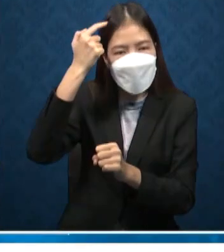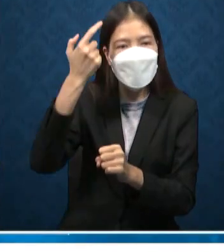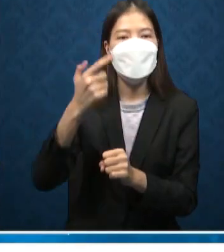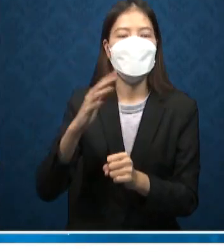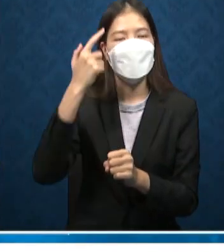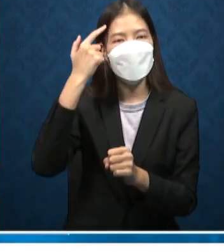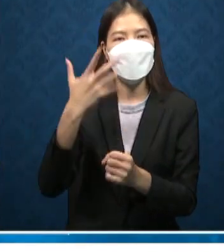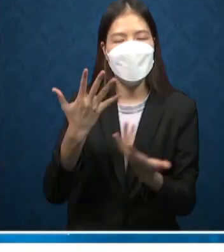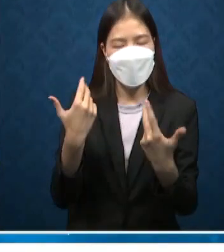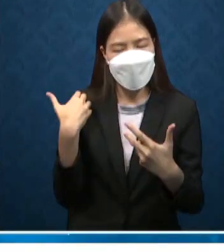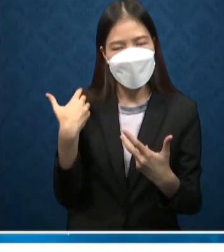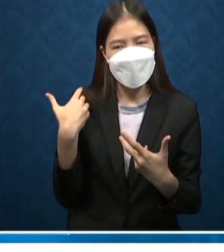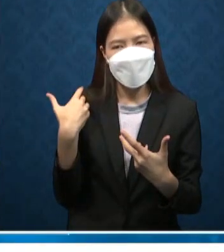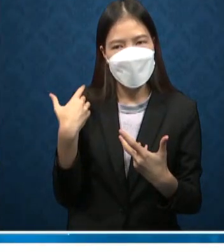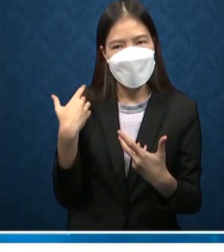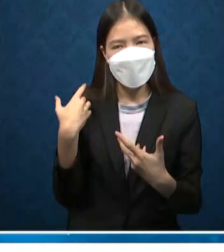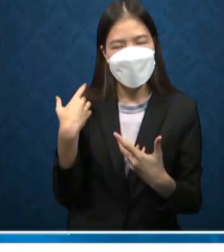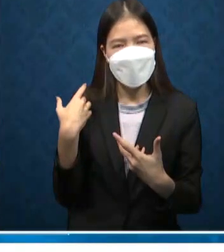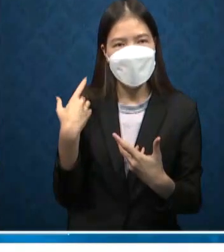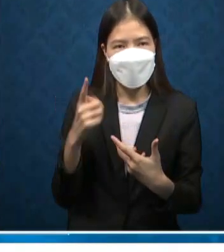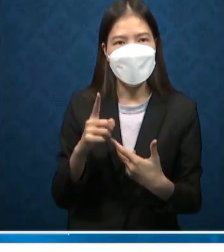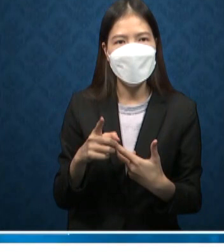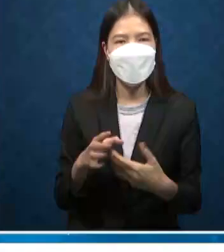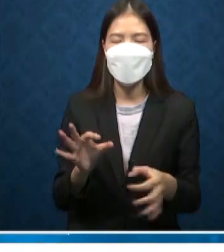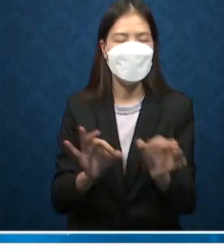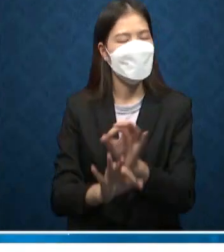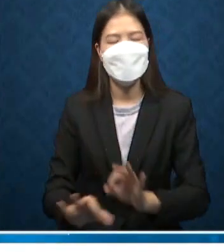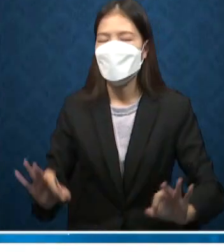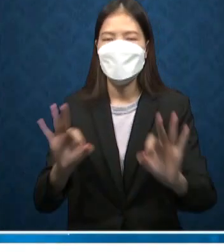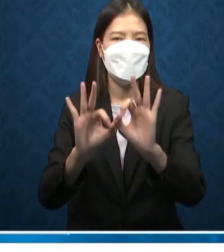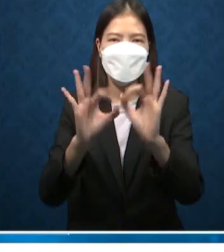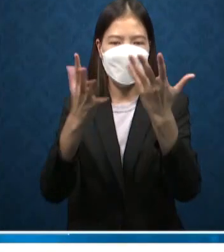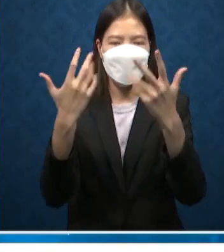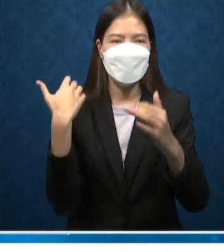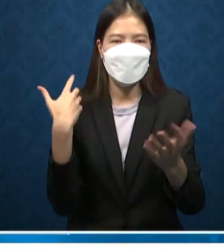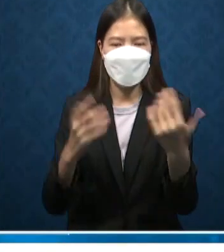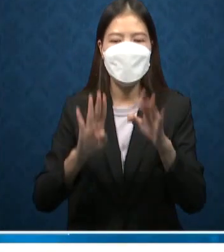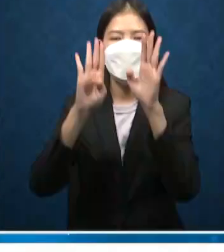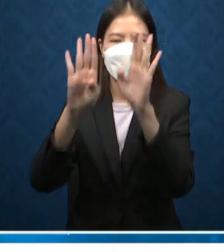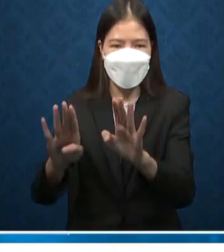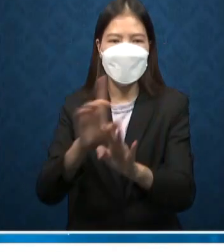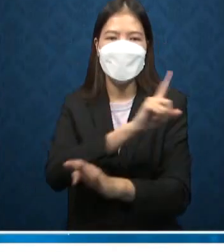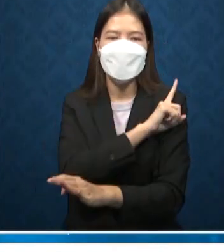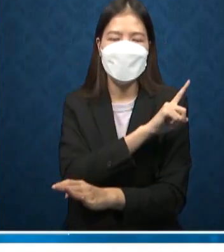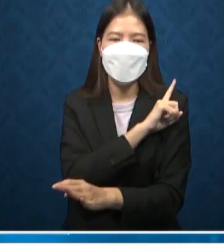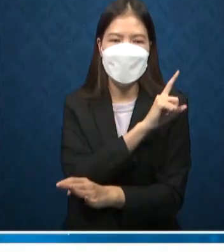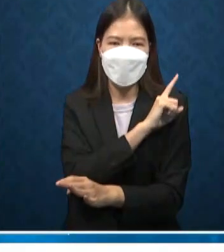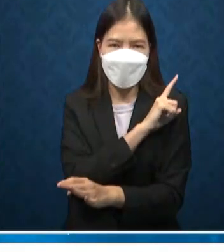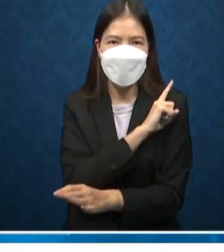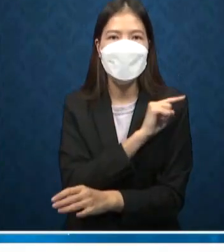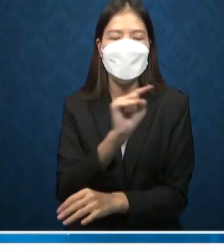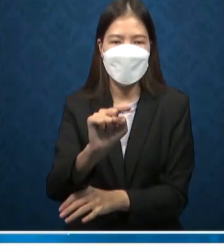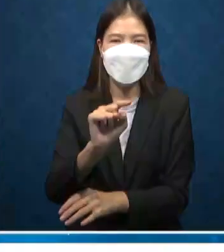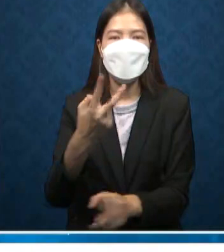าอะไรที่มันเกินนะครับก็ฝากสำนักงานในฐานะที่เป็นหน่วยที่รับผิดชอบนะครับ